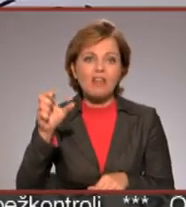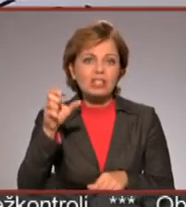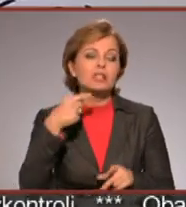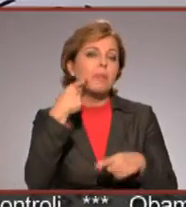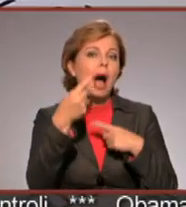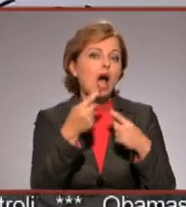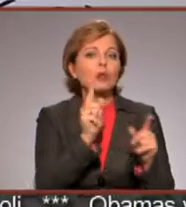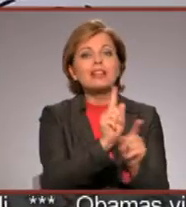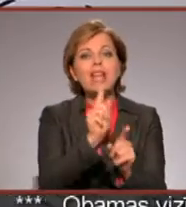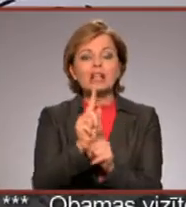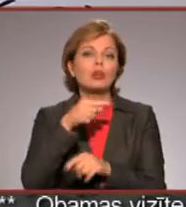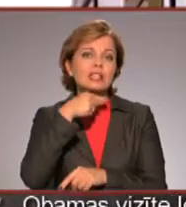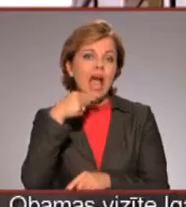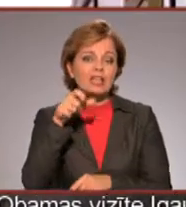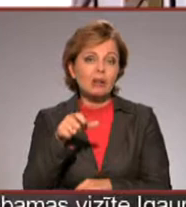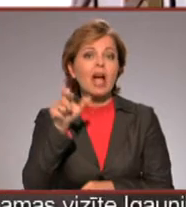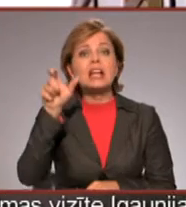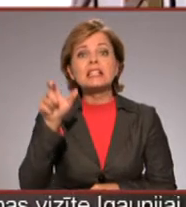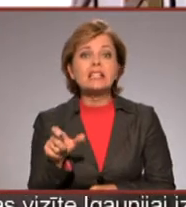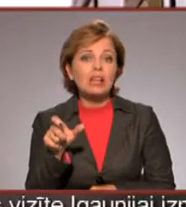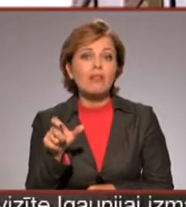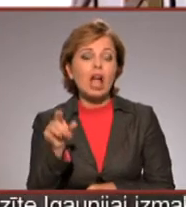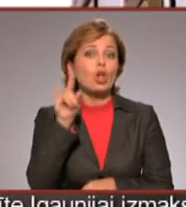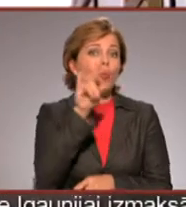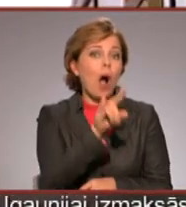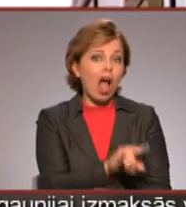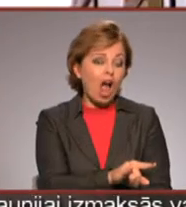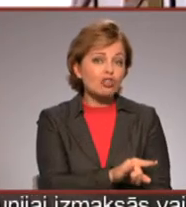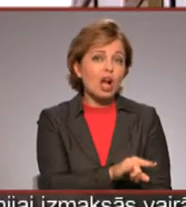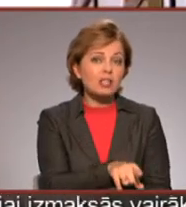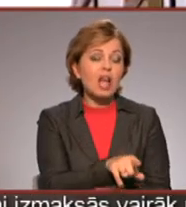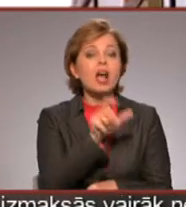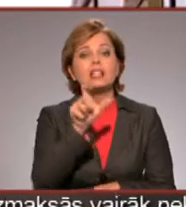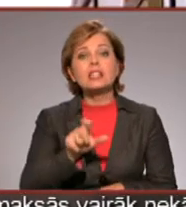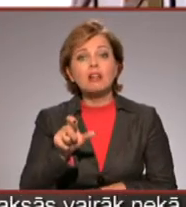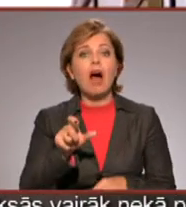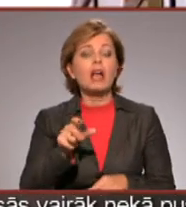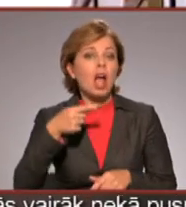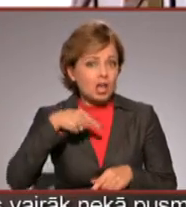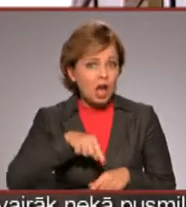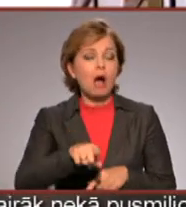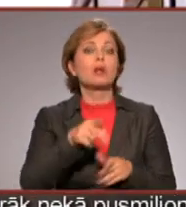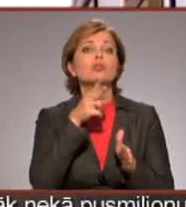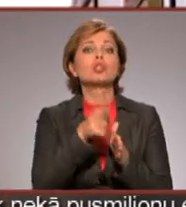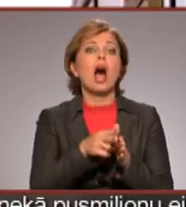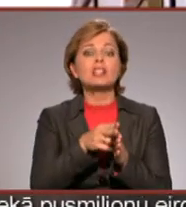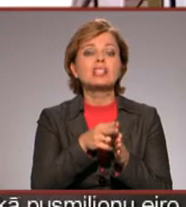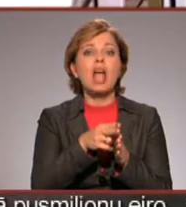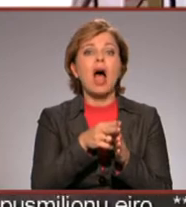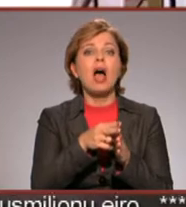arī tiekoties ar cēsniekiem. Cilvēks nolaižās lidostā, cilvēks iebrauc stacijā ar vilcienu. Cilvēks